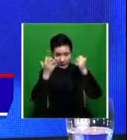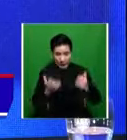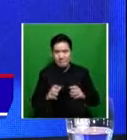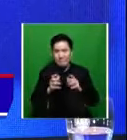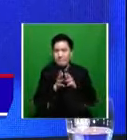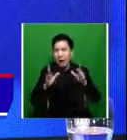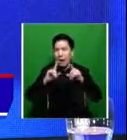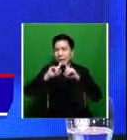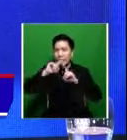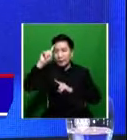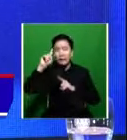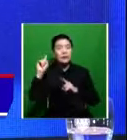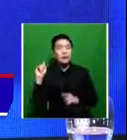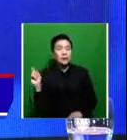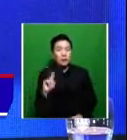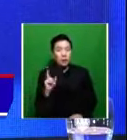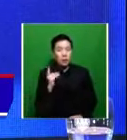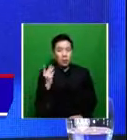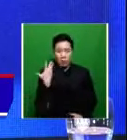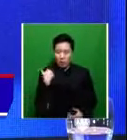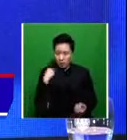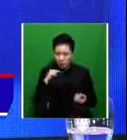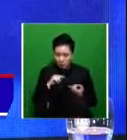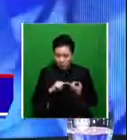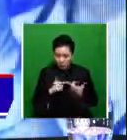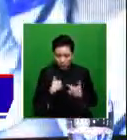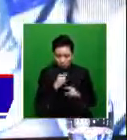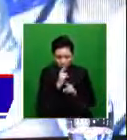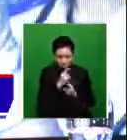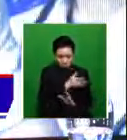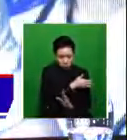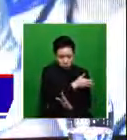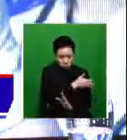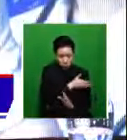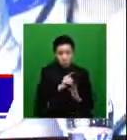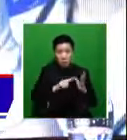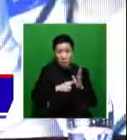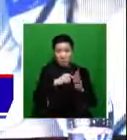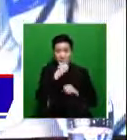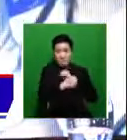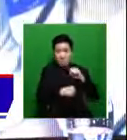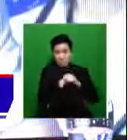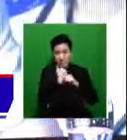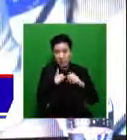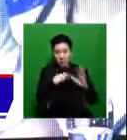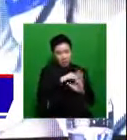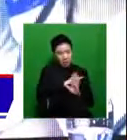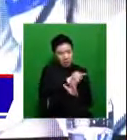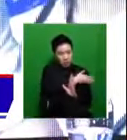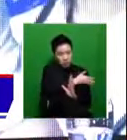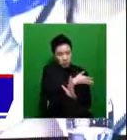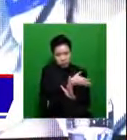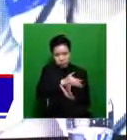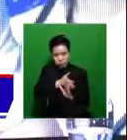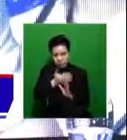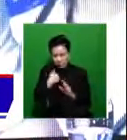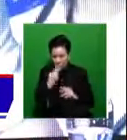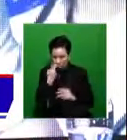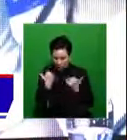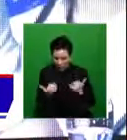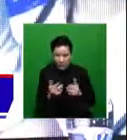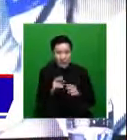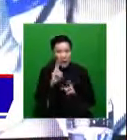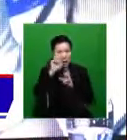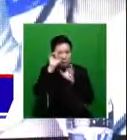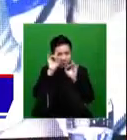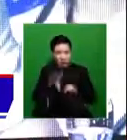ที่สุดตั้งแต่เราได้เฝ้าระวังโรคนี้มาตั้งแต่ต้นปีนะครับช่วงนี้ก็จะขอให้มี